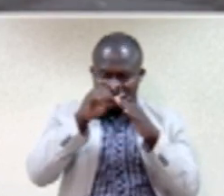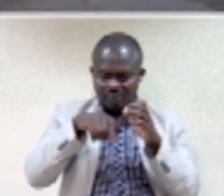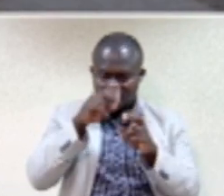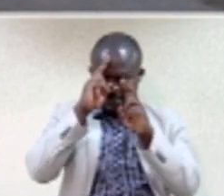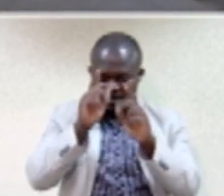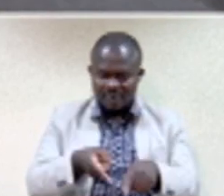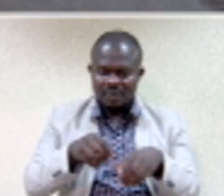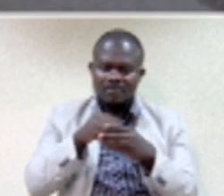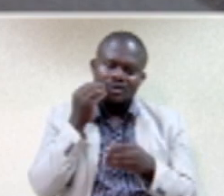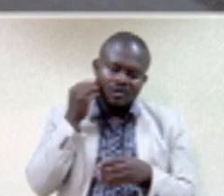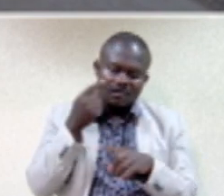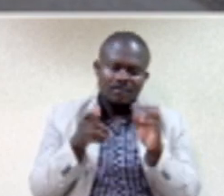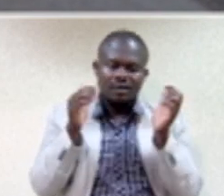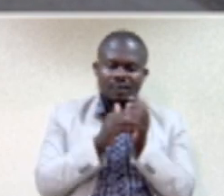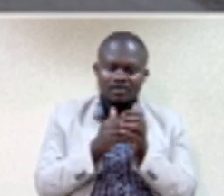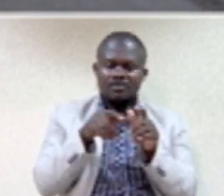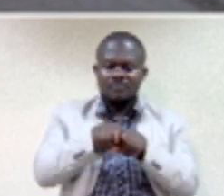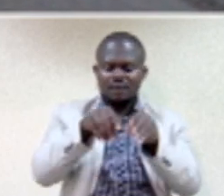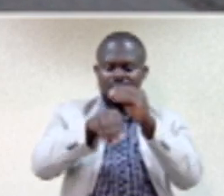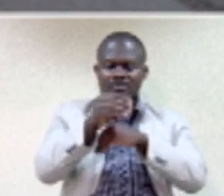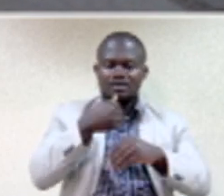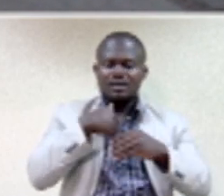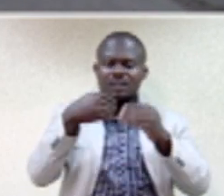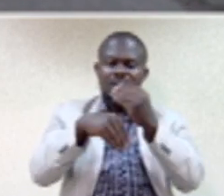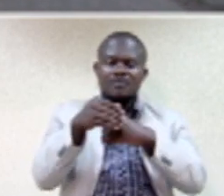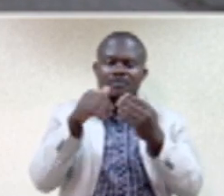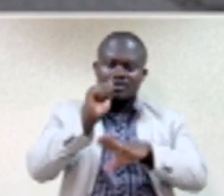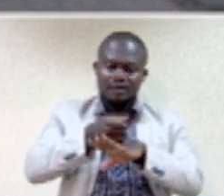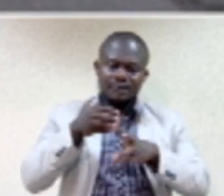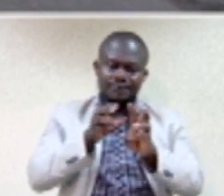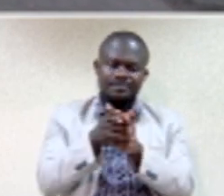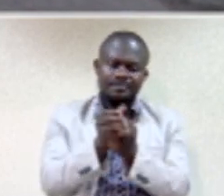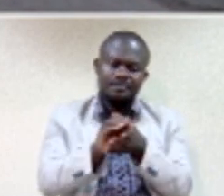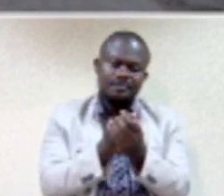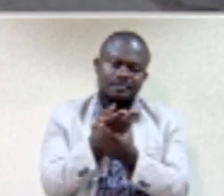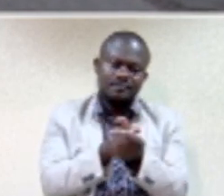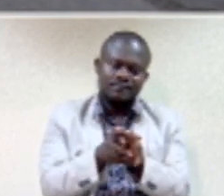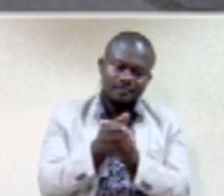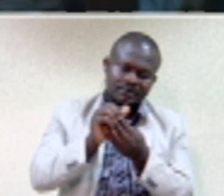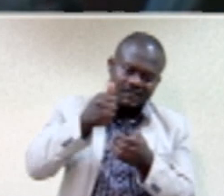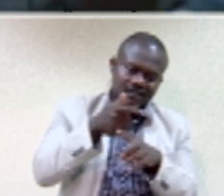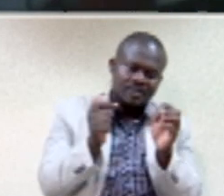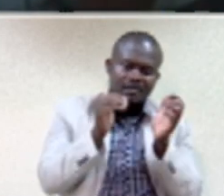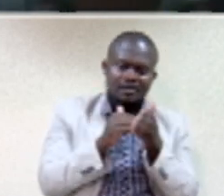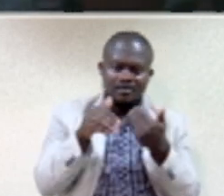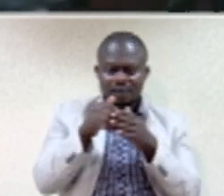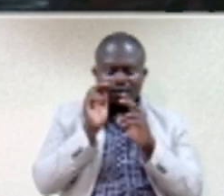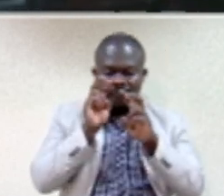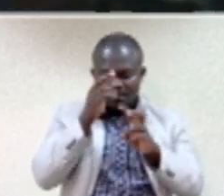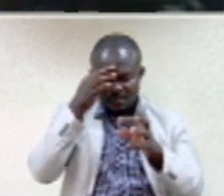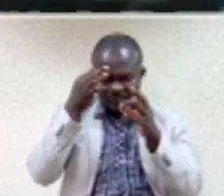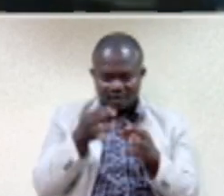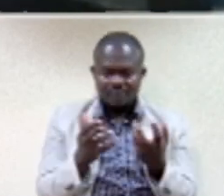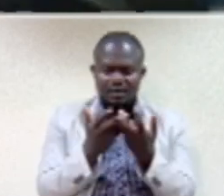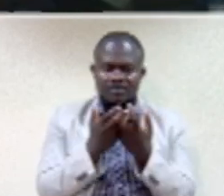bageze mu rugo harimo kandi ko nk'abacuruza abafite amaduka bashyizeho uburyo bwo gukarabya abakiriya babo kandi nanone ugasanga ingamba